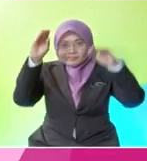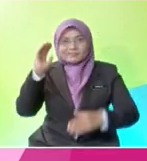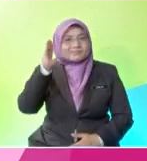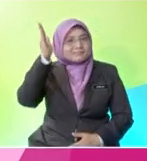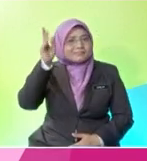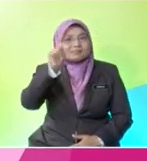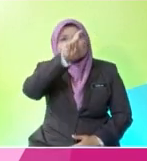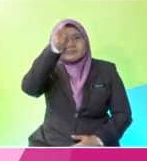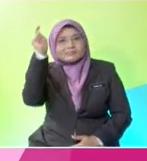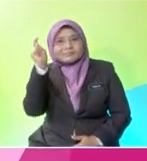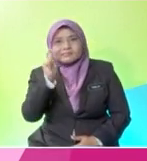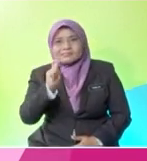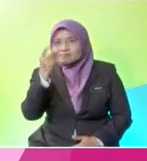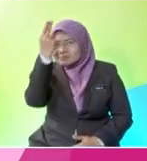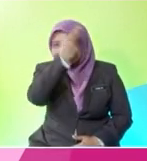mereka